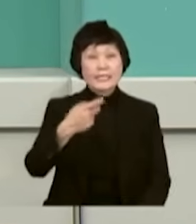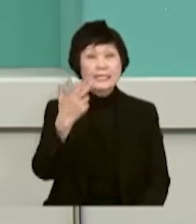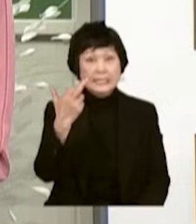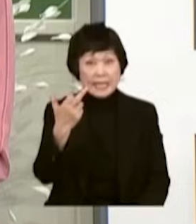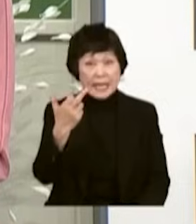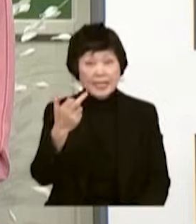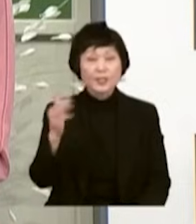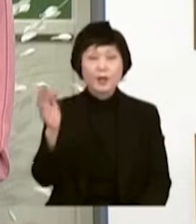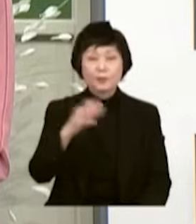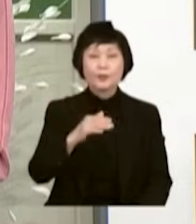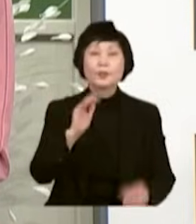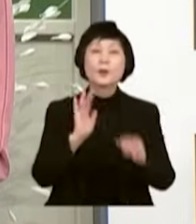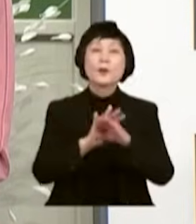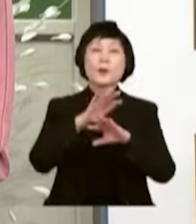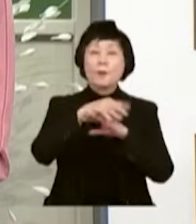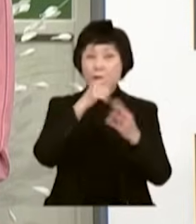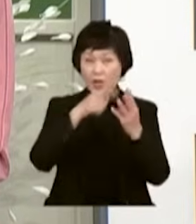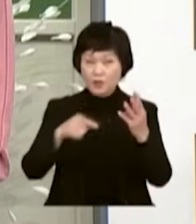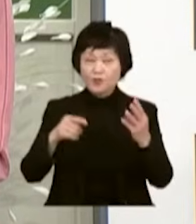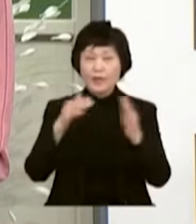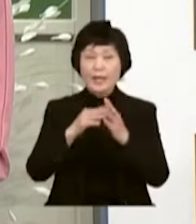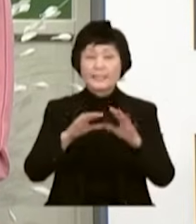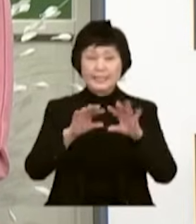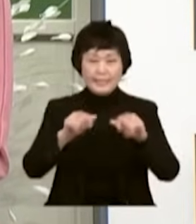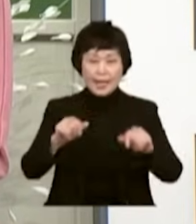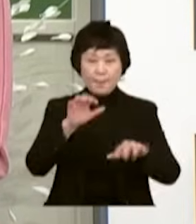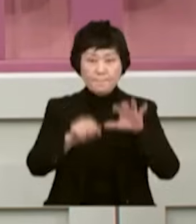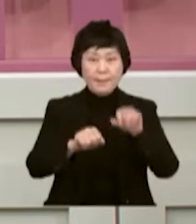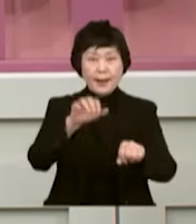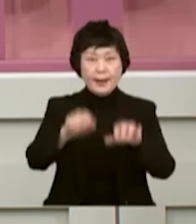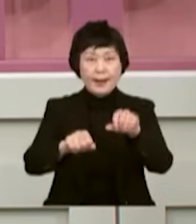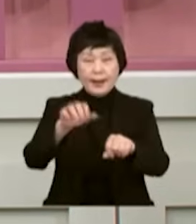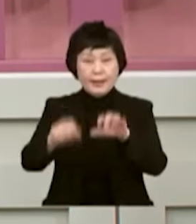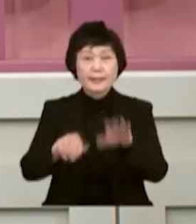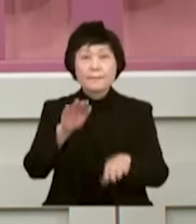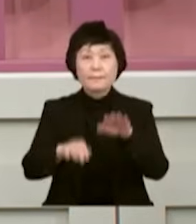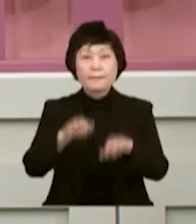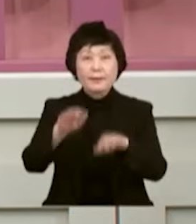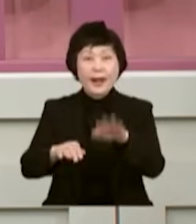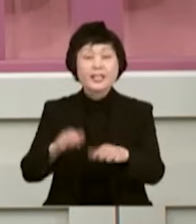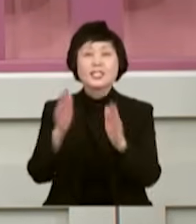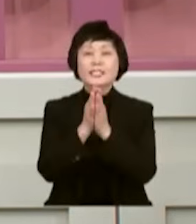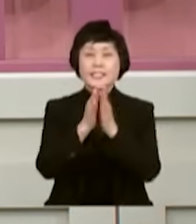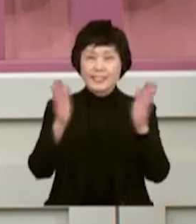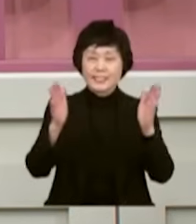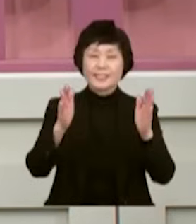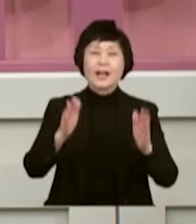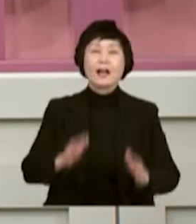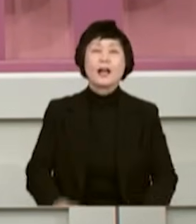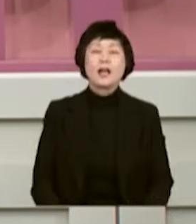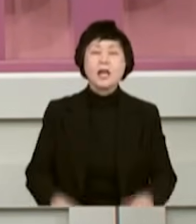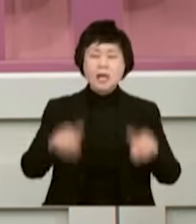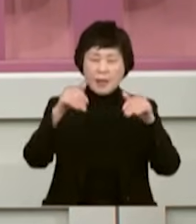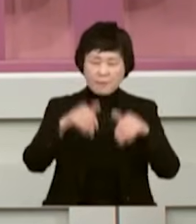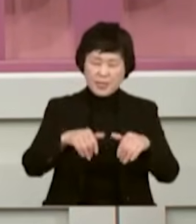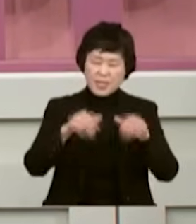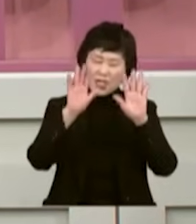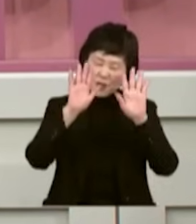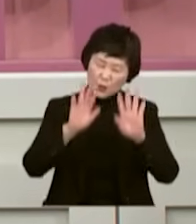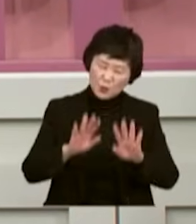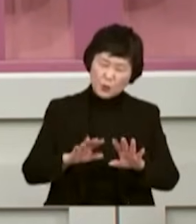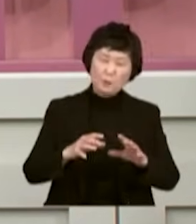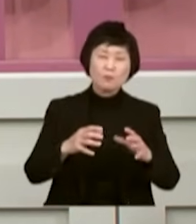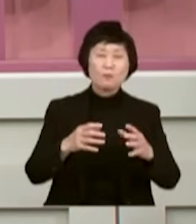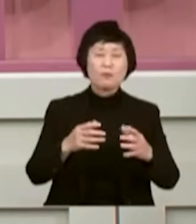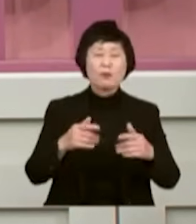하고 이제 그런 어려운 과정이 있었죠. 어려운 네. 과정이 있었을 때 참 하나님께서 그 믿음을